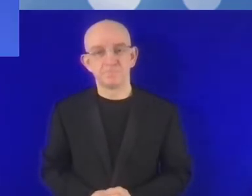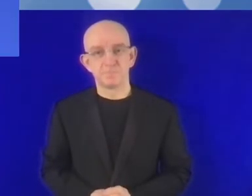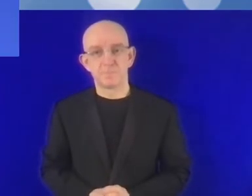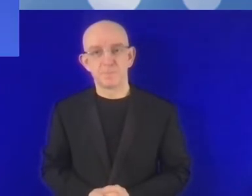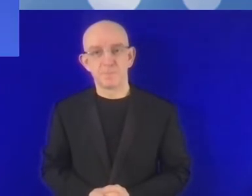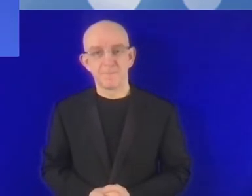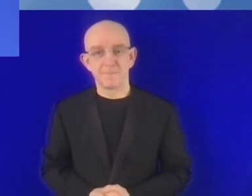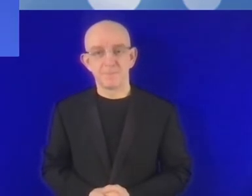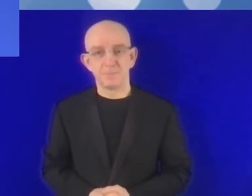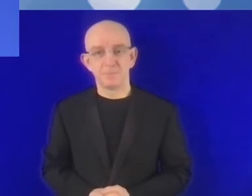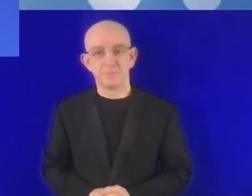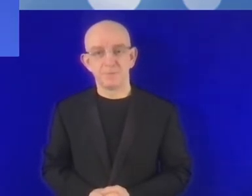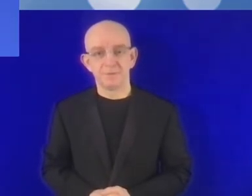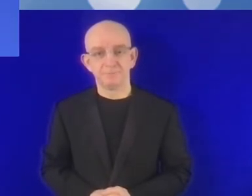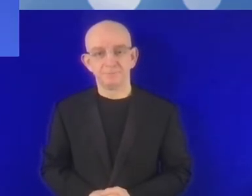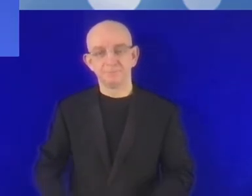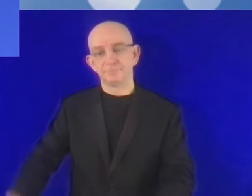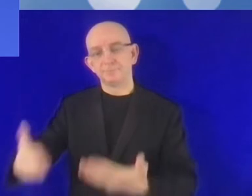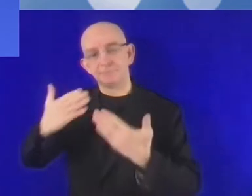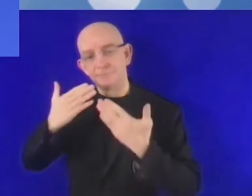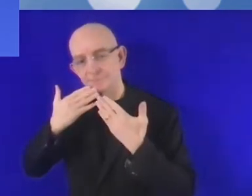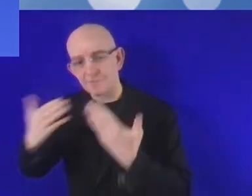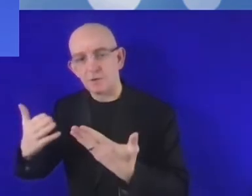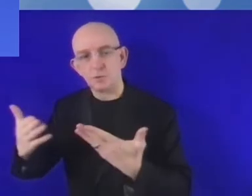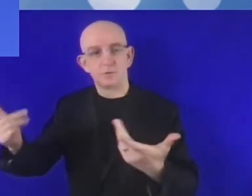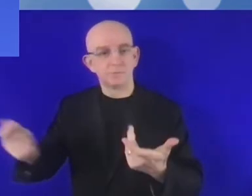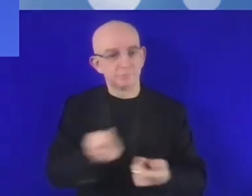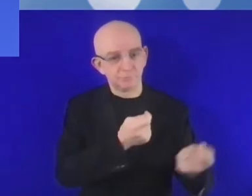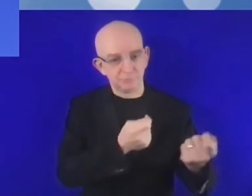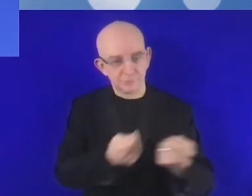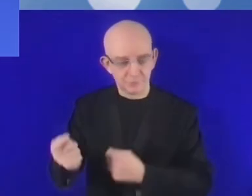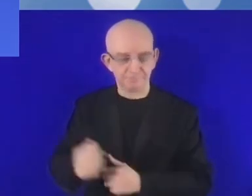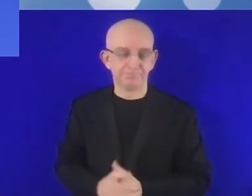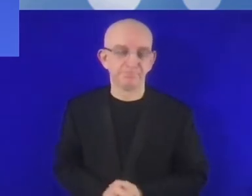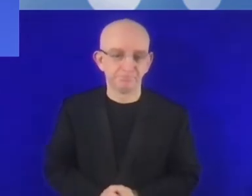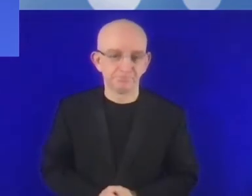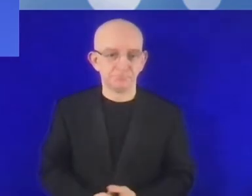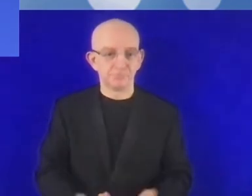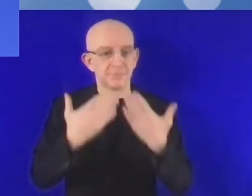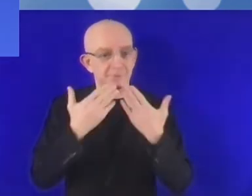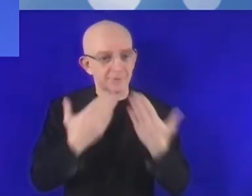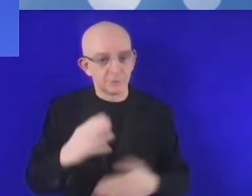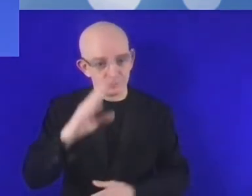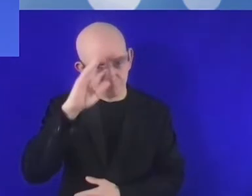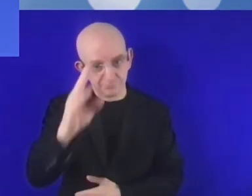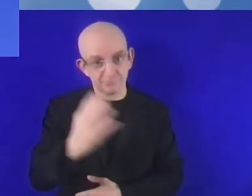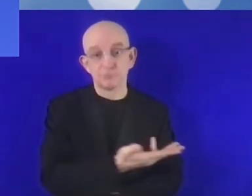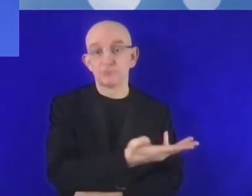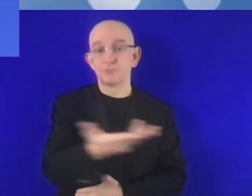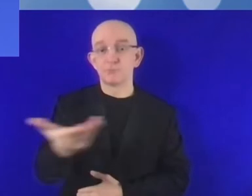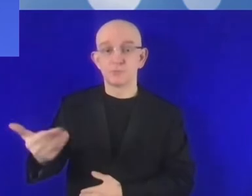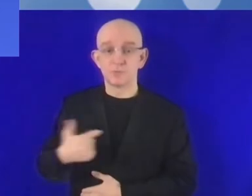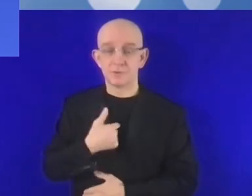شكرا جزيلا للسيدة مديرة النقاش. أرحب بكم جميعا.